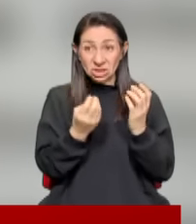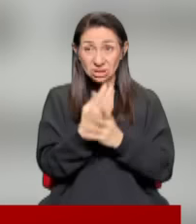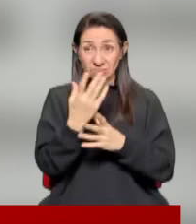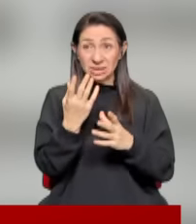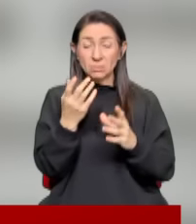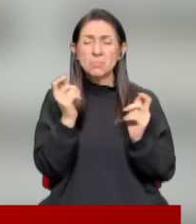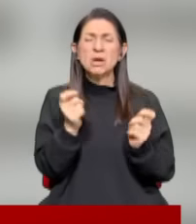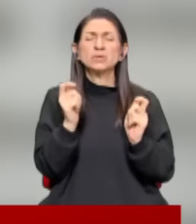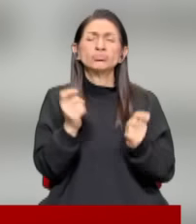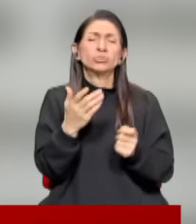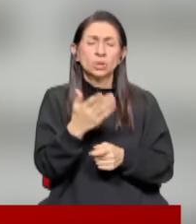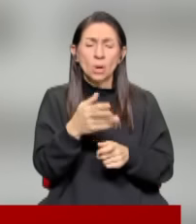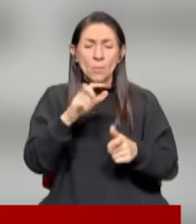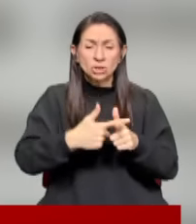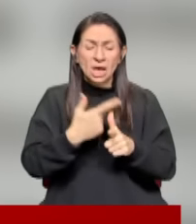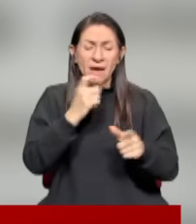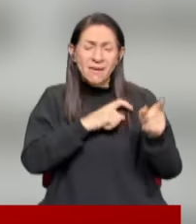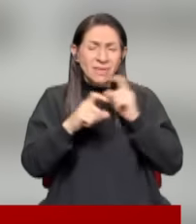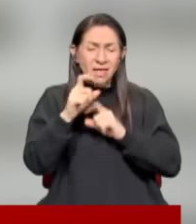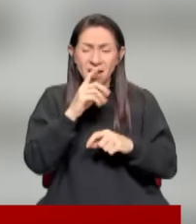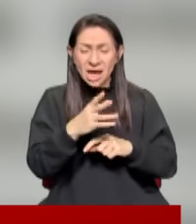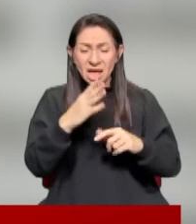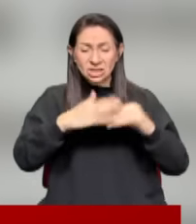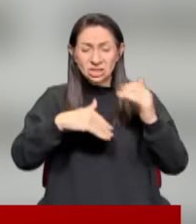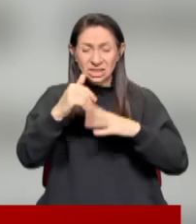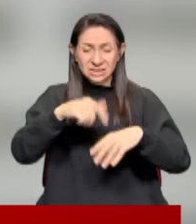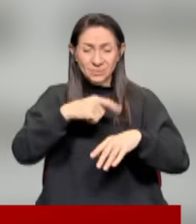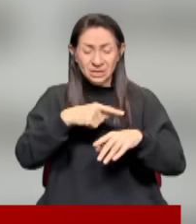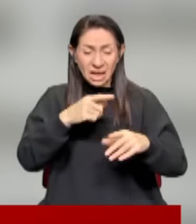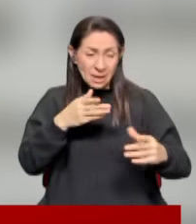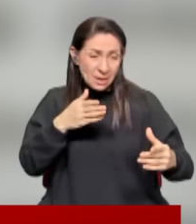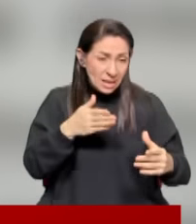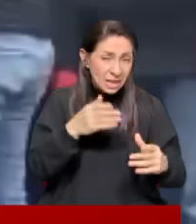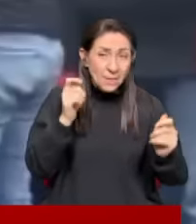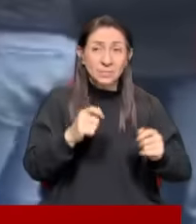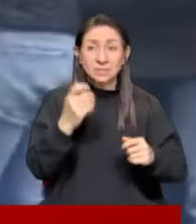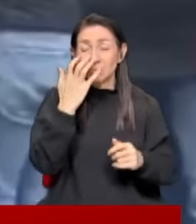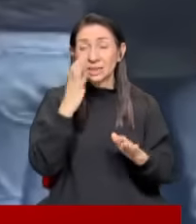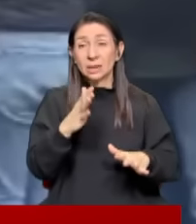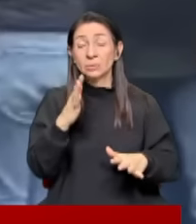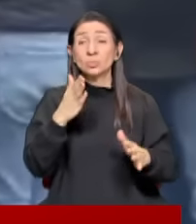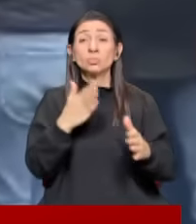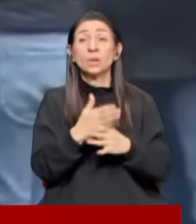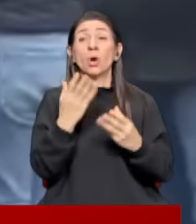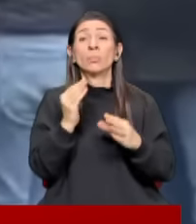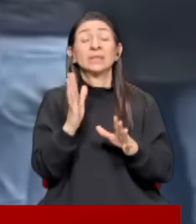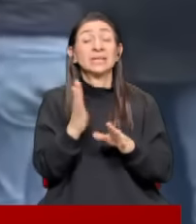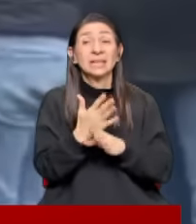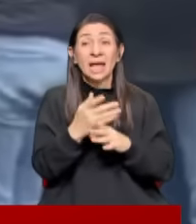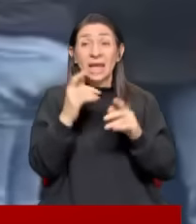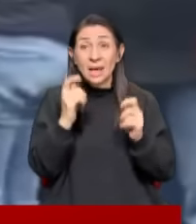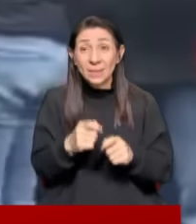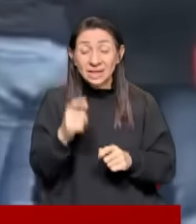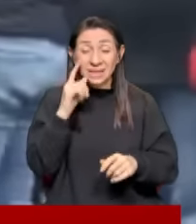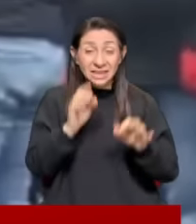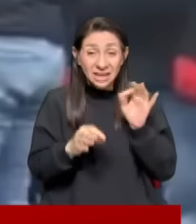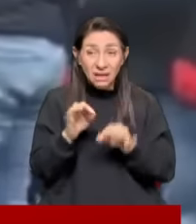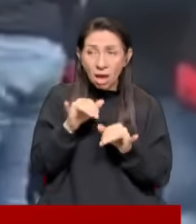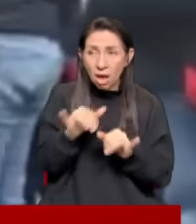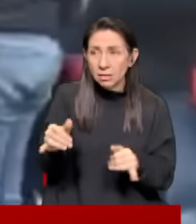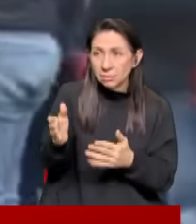çıkması kaçınılmazdır. Projedeki hatalara inşaat sırasında müdahale edilmesi beklenir. Müdahale eden olmadı çünkü yapan da, denetleyen